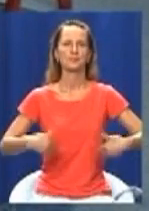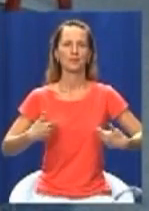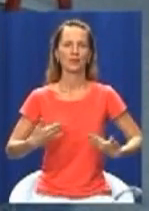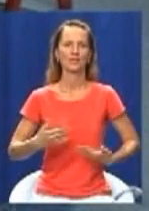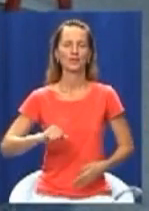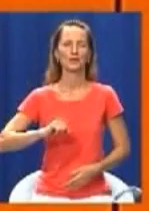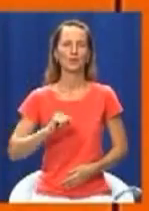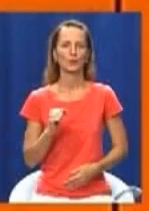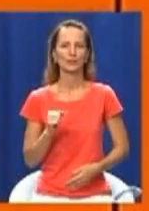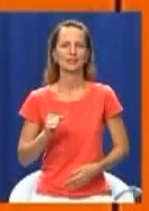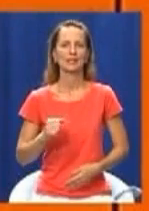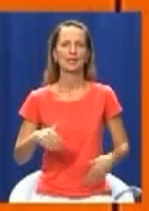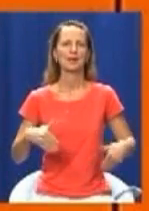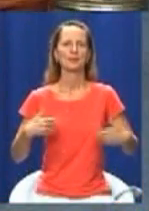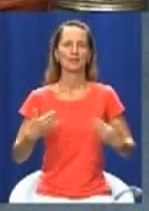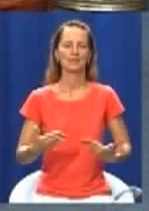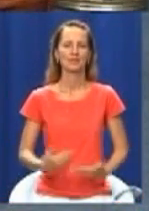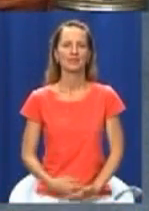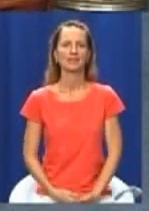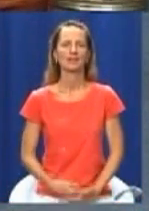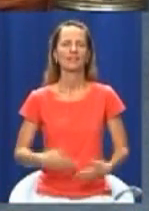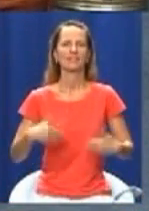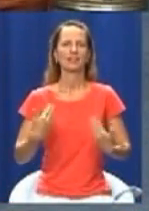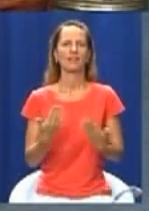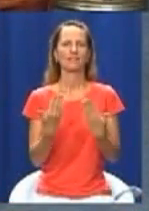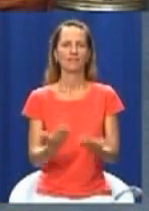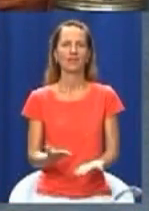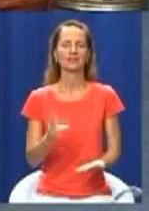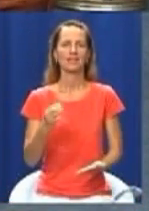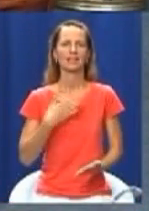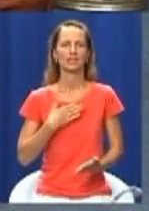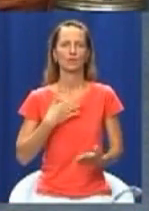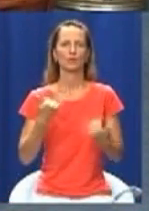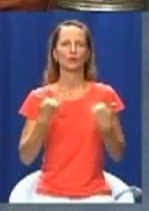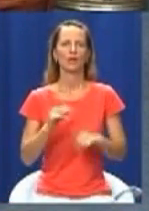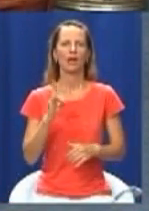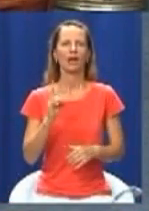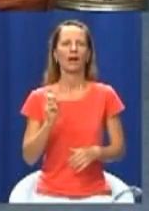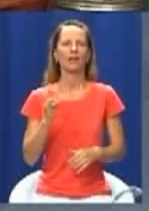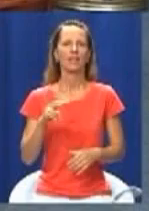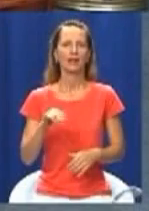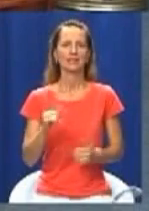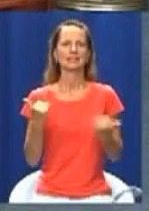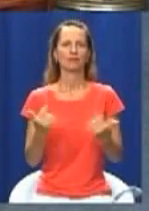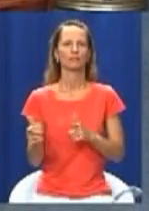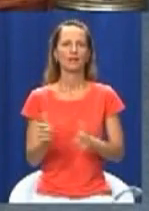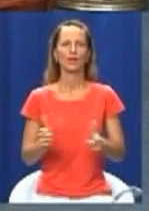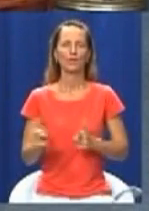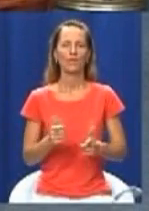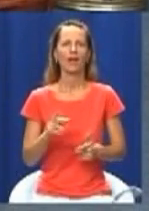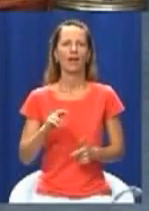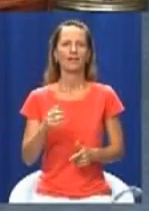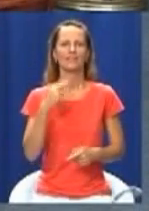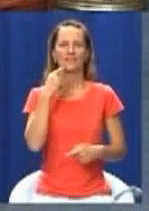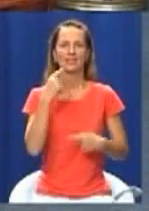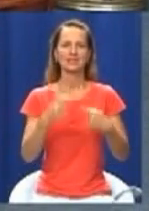Привіт, друзі! Привіт! Вітаємо вас на нашому чудесному каналі. Сьогодні ми для вас підготували, як і